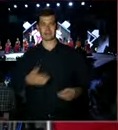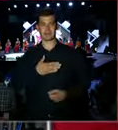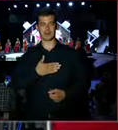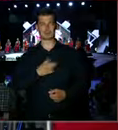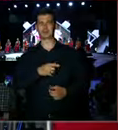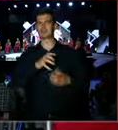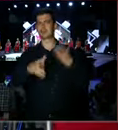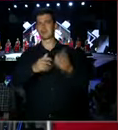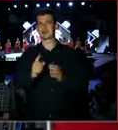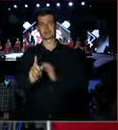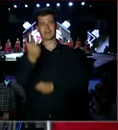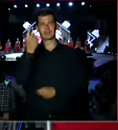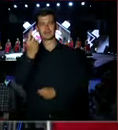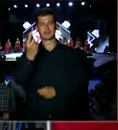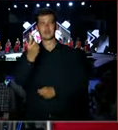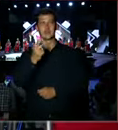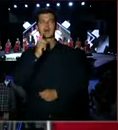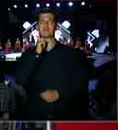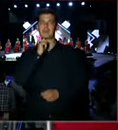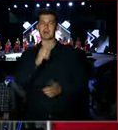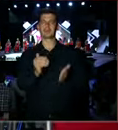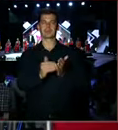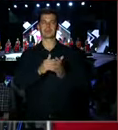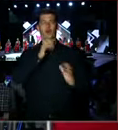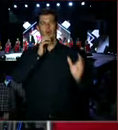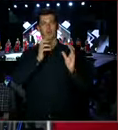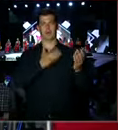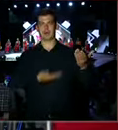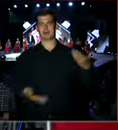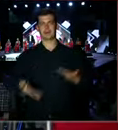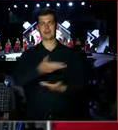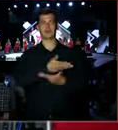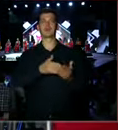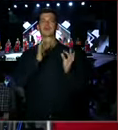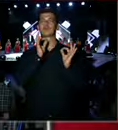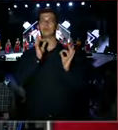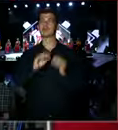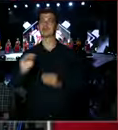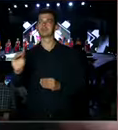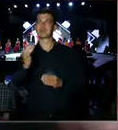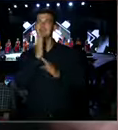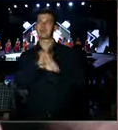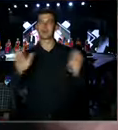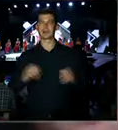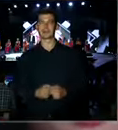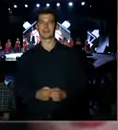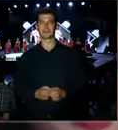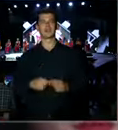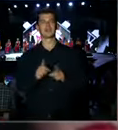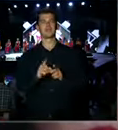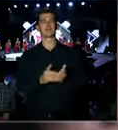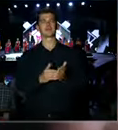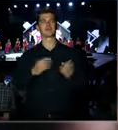na świecie, jest przepływ komunikacji, wymiana dobrych praktyk oraz